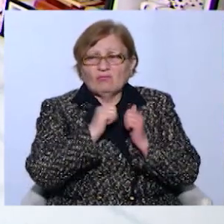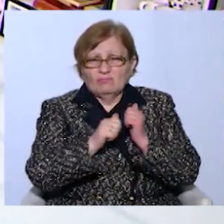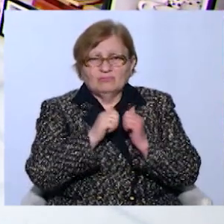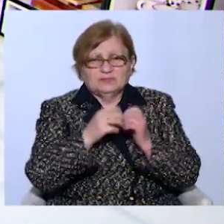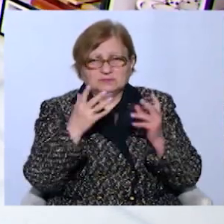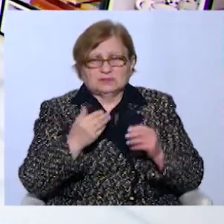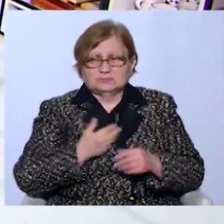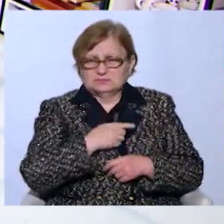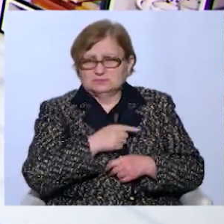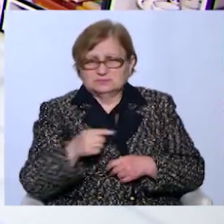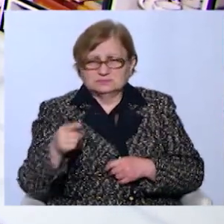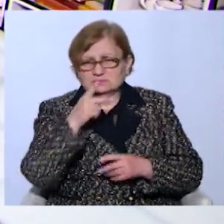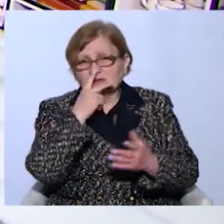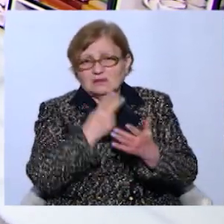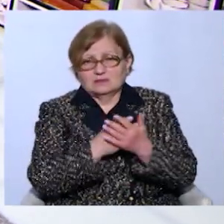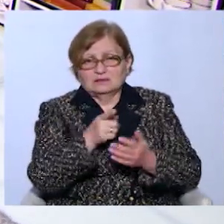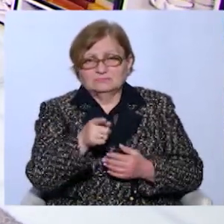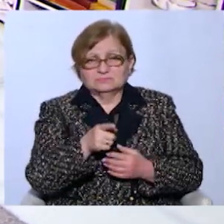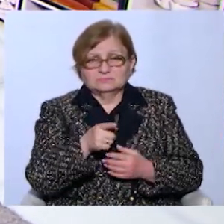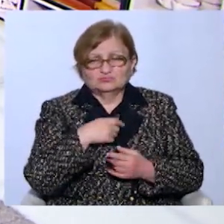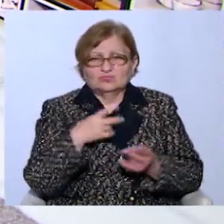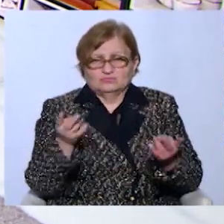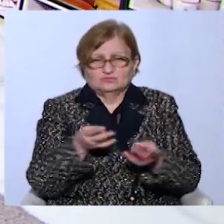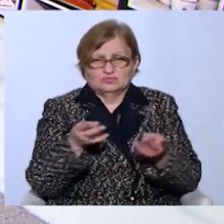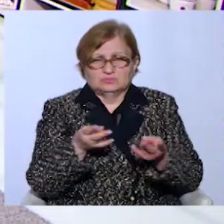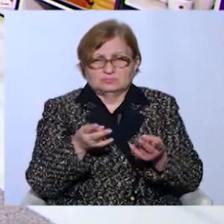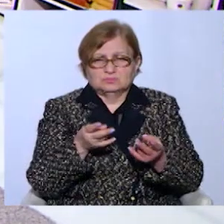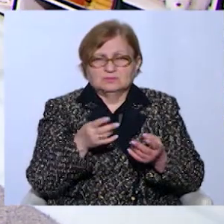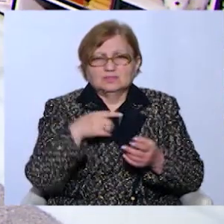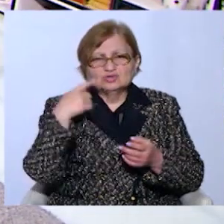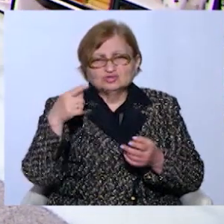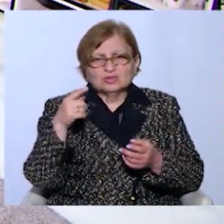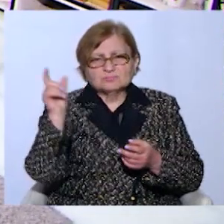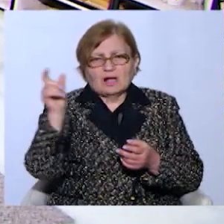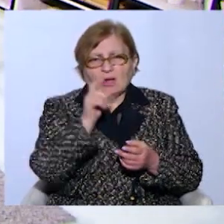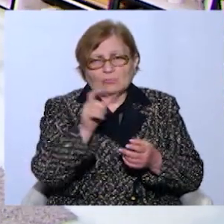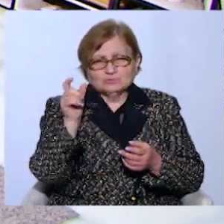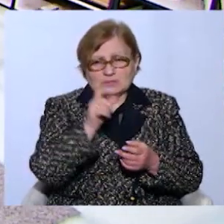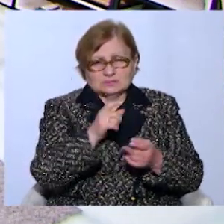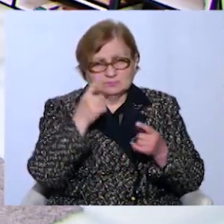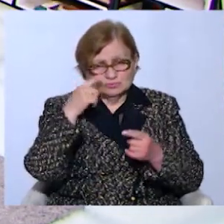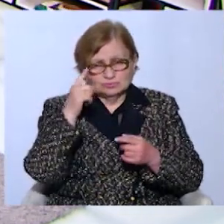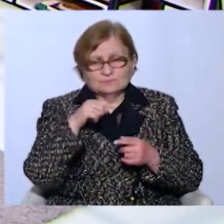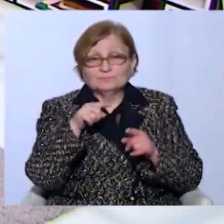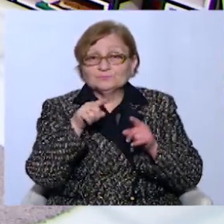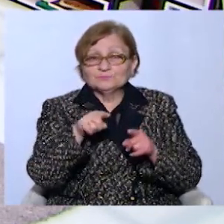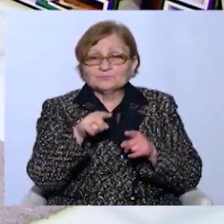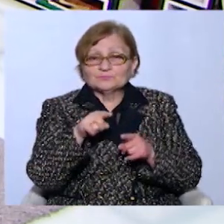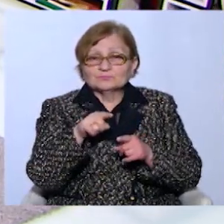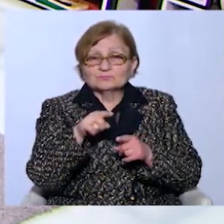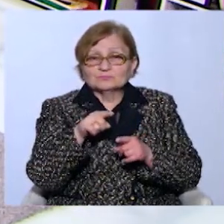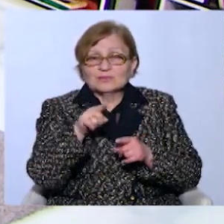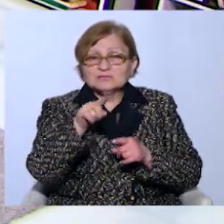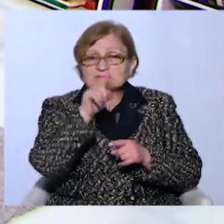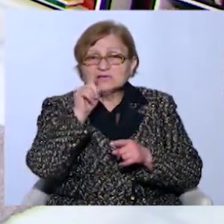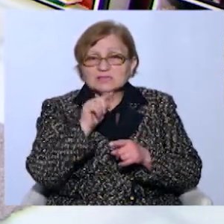ცხოვრებაში. თქვენ ამას კარგად დაინახავთ ჩემჩვენდეგ ამოცანებში. და მე მგონი რაღაც დარწმუნდით, რომ ეს